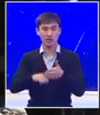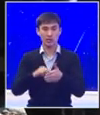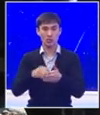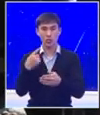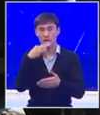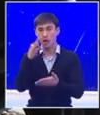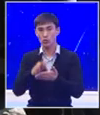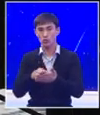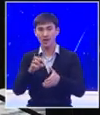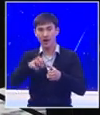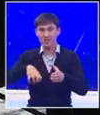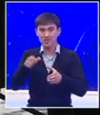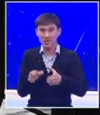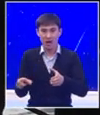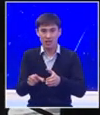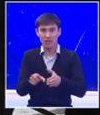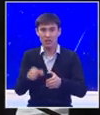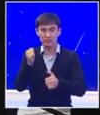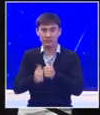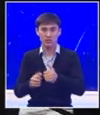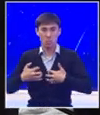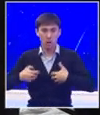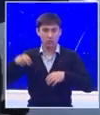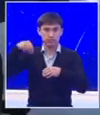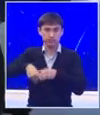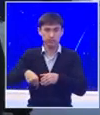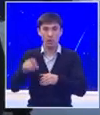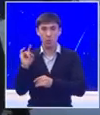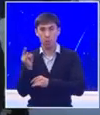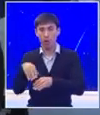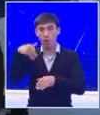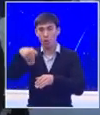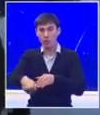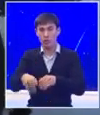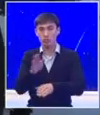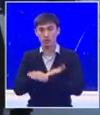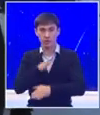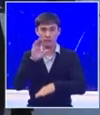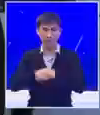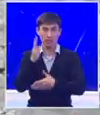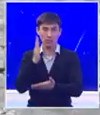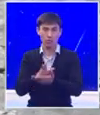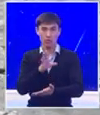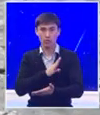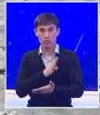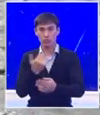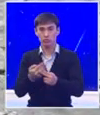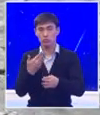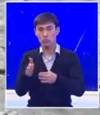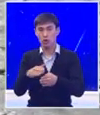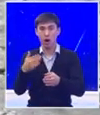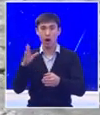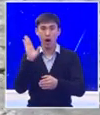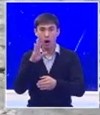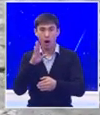Олардың айтуынша қазылған каналға жиі мал түсіп кетеді. Оған қоса бала құлап, мертігіп қалған фактілер де болған. Одан бөлек ауыл